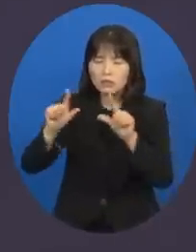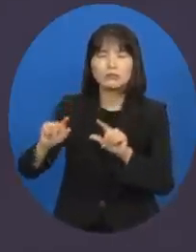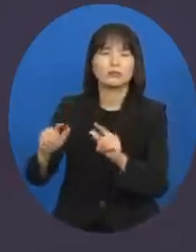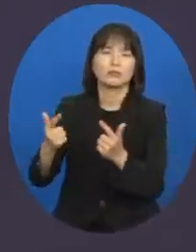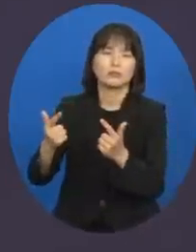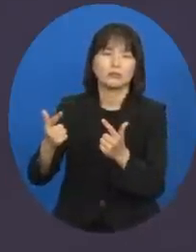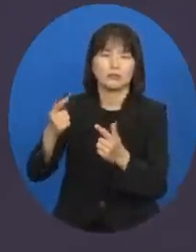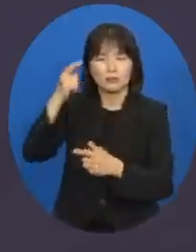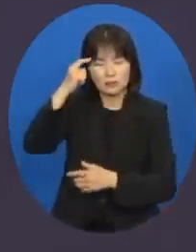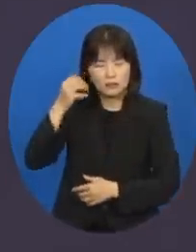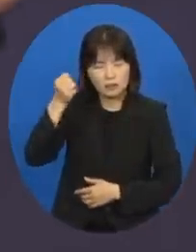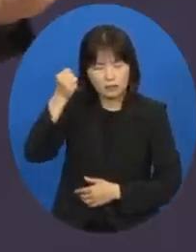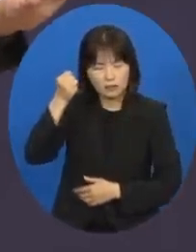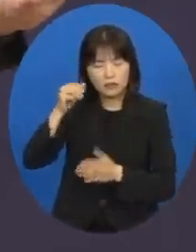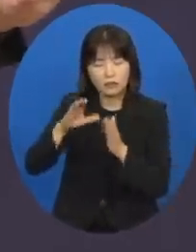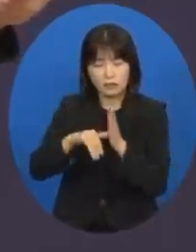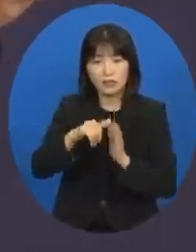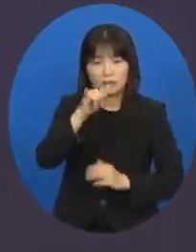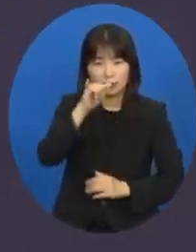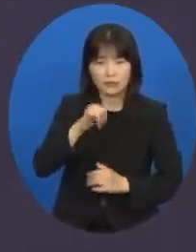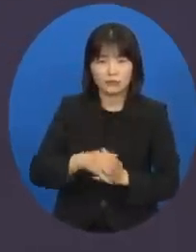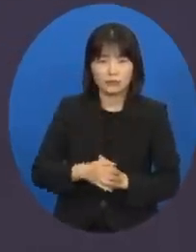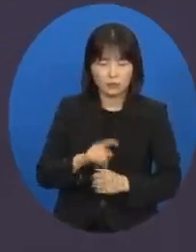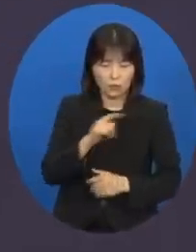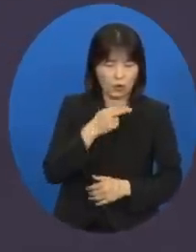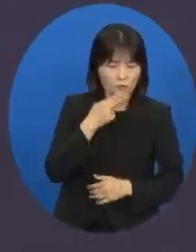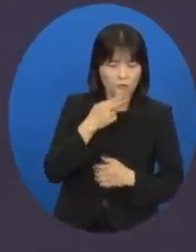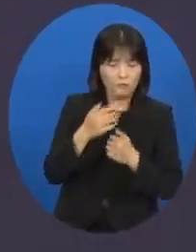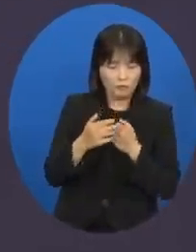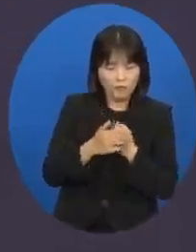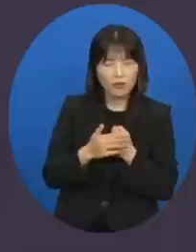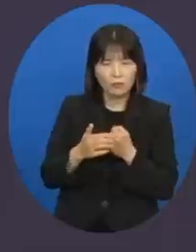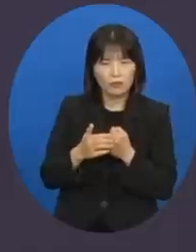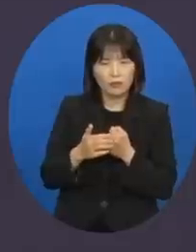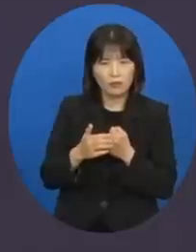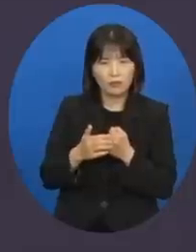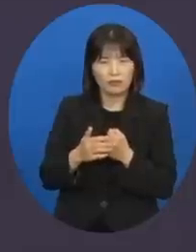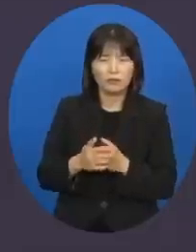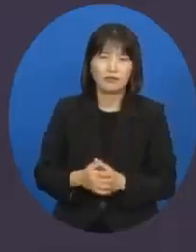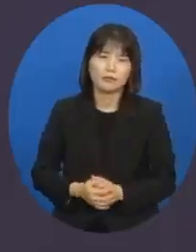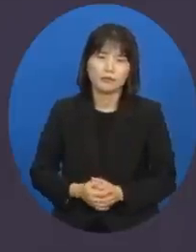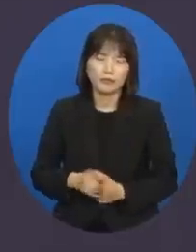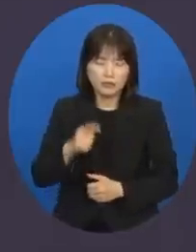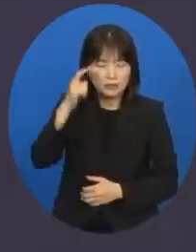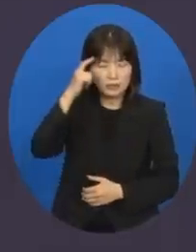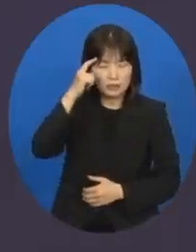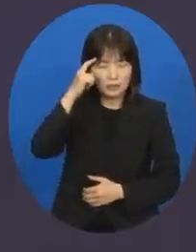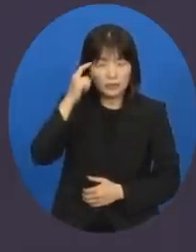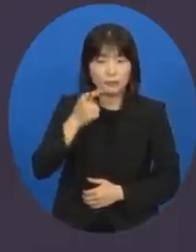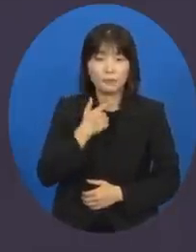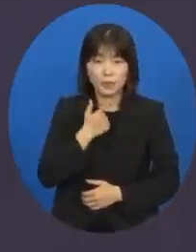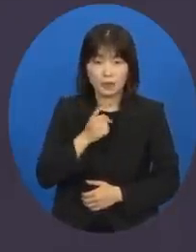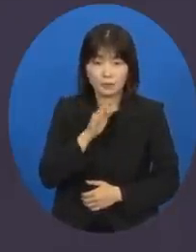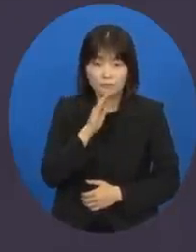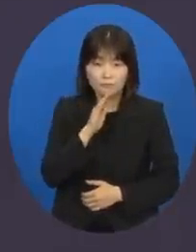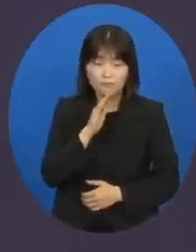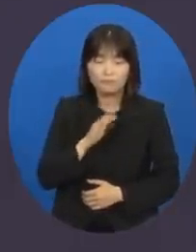거예요. 뭐가 없어서 그렇다는 것이죠. 여러분 그런 생각 해본 적 없으십니까?